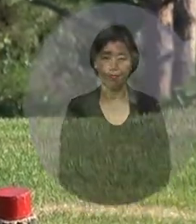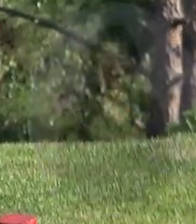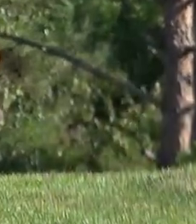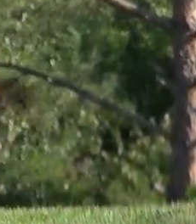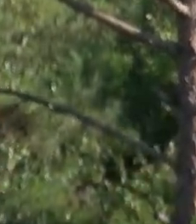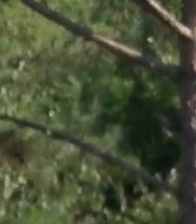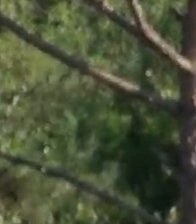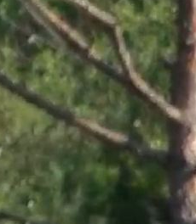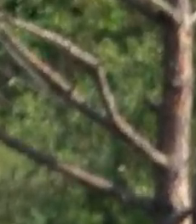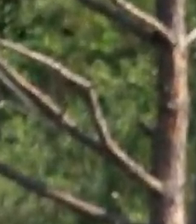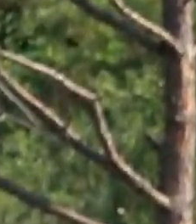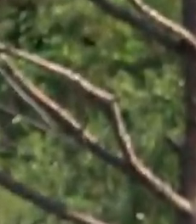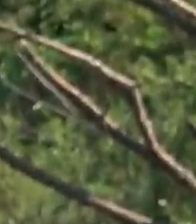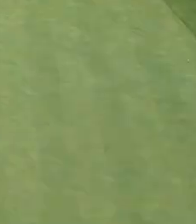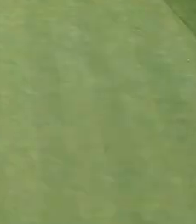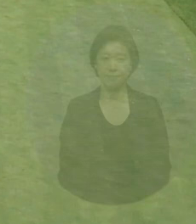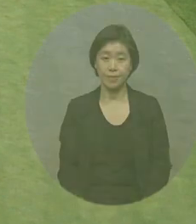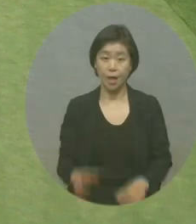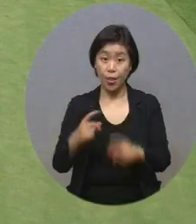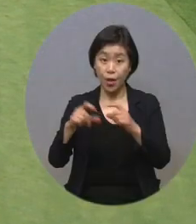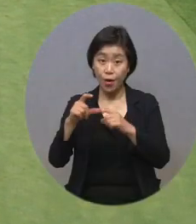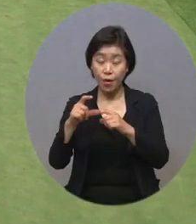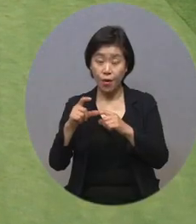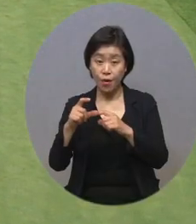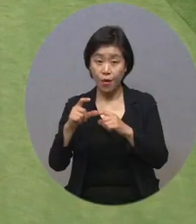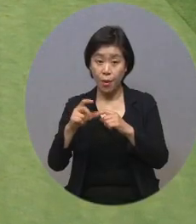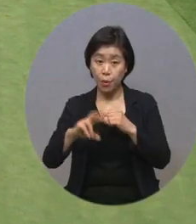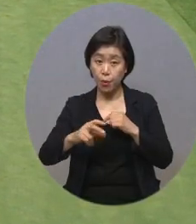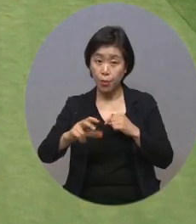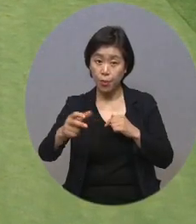내리막이야? 내리막이야. 고고고!